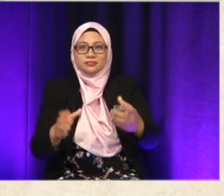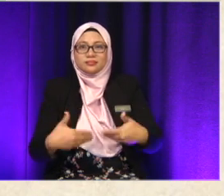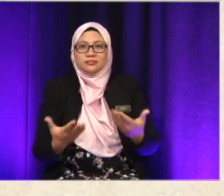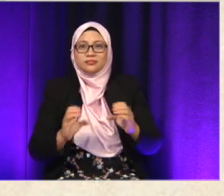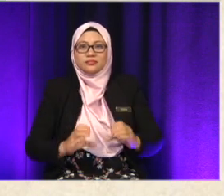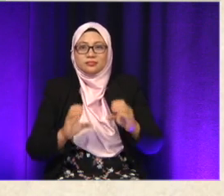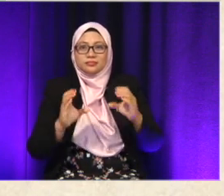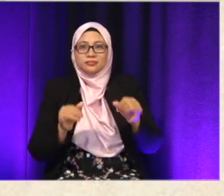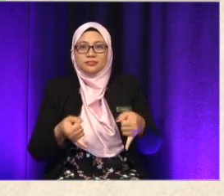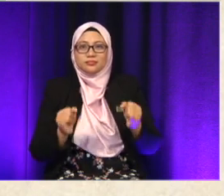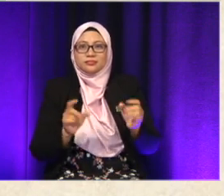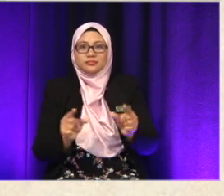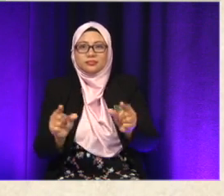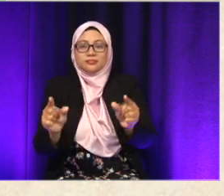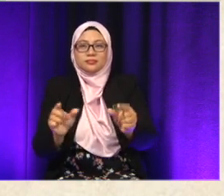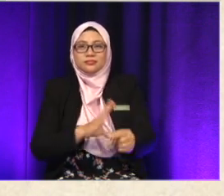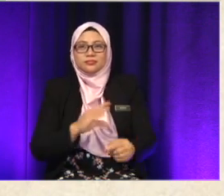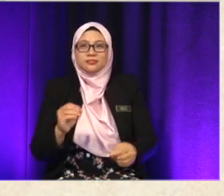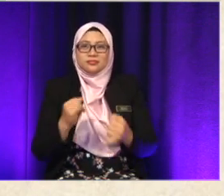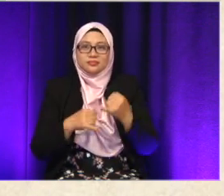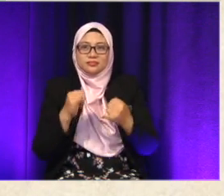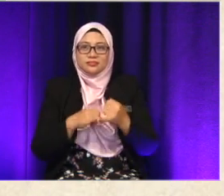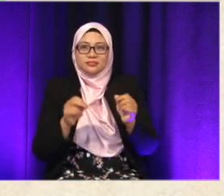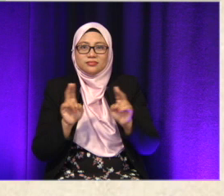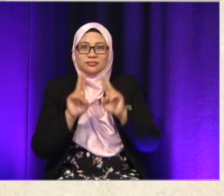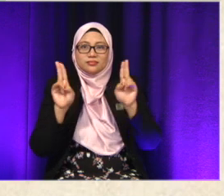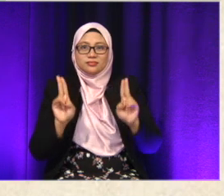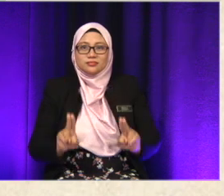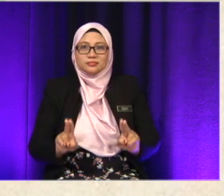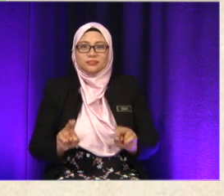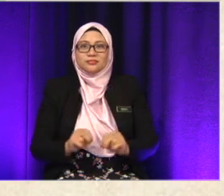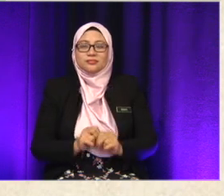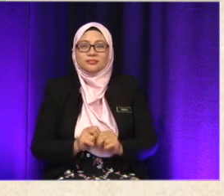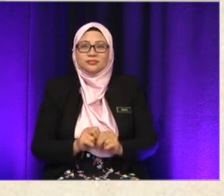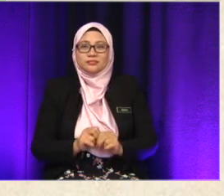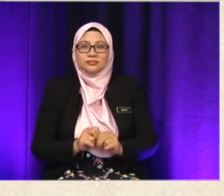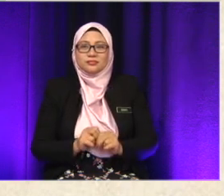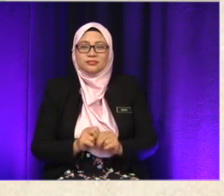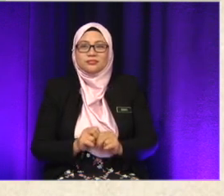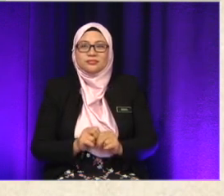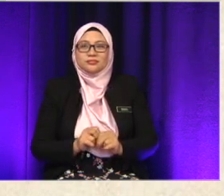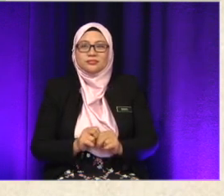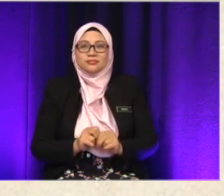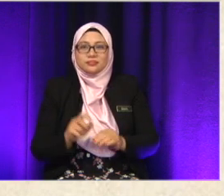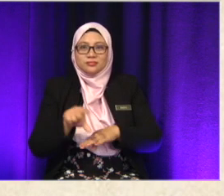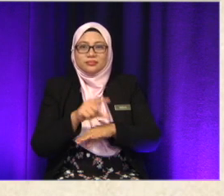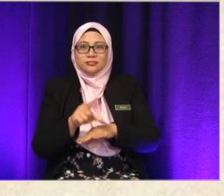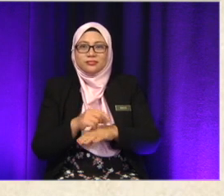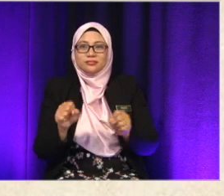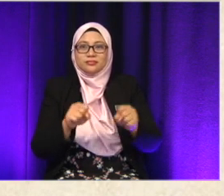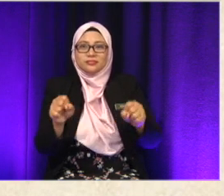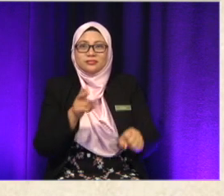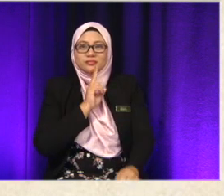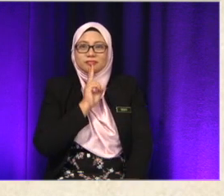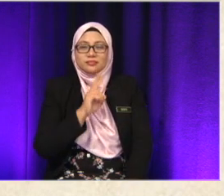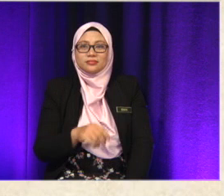bergerak, okey, dan seterusnya yang terakhir iaitu uji kaji mudah menunjukkan sistem hidrolik insya-Allah. Okey. Kita tengok